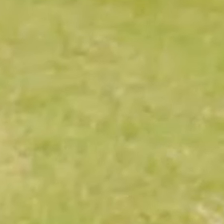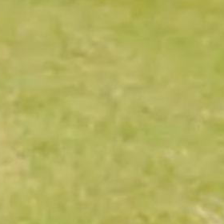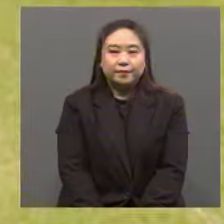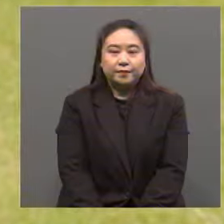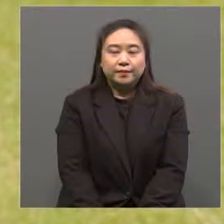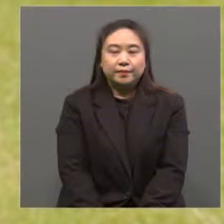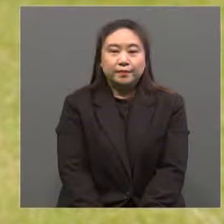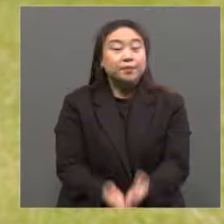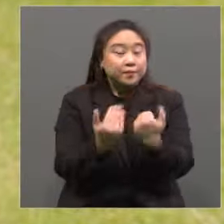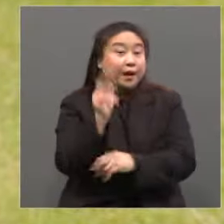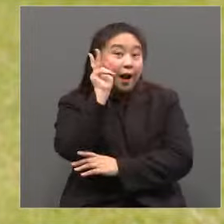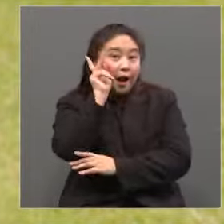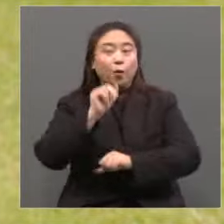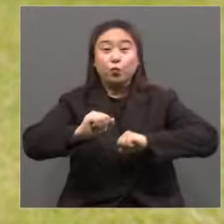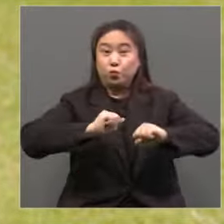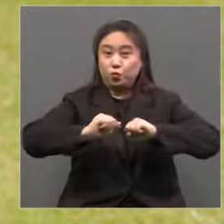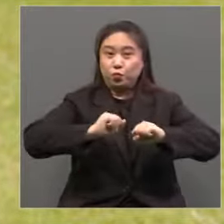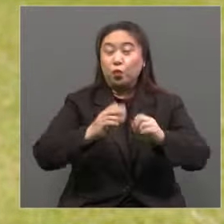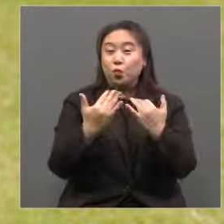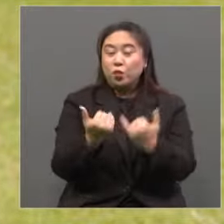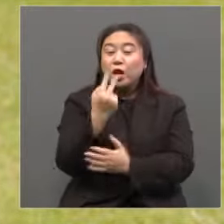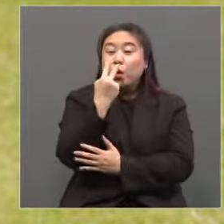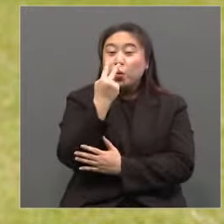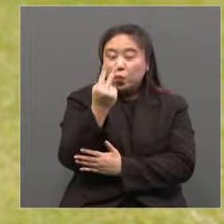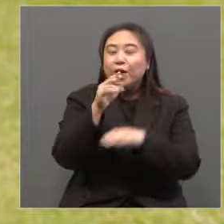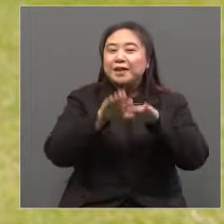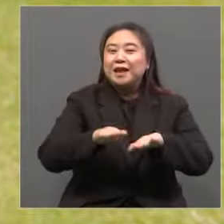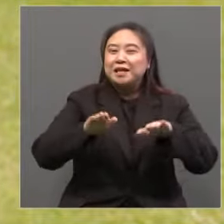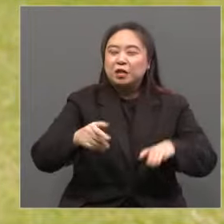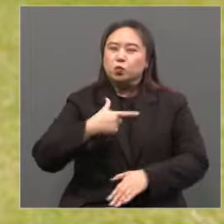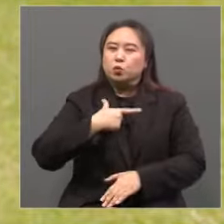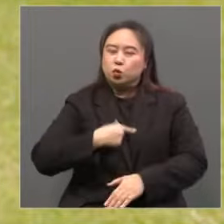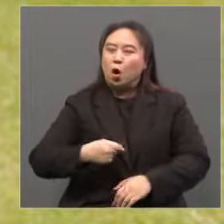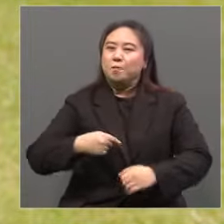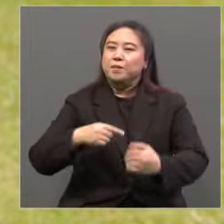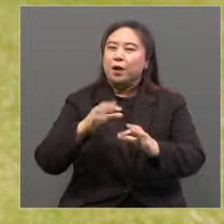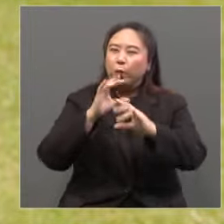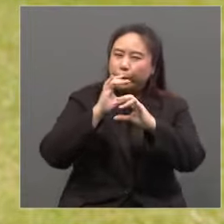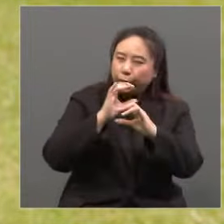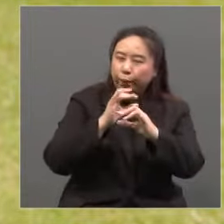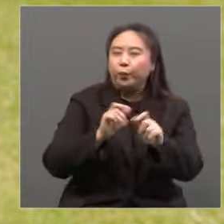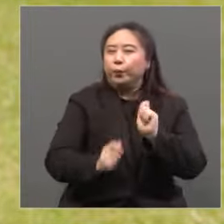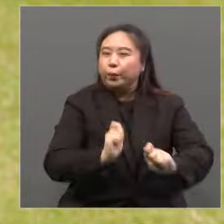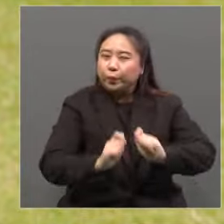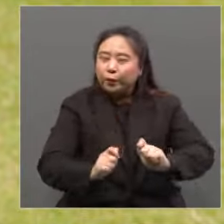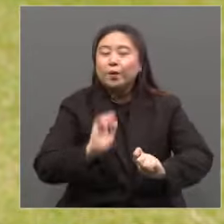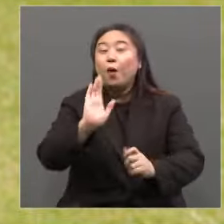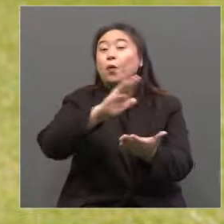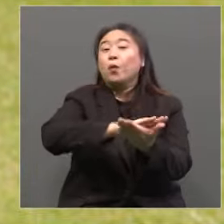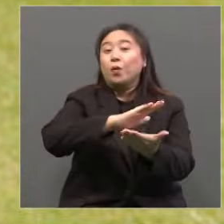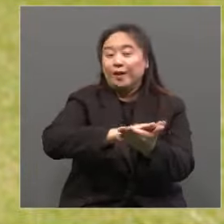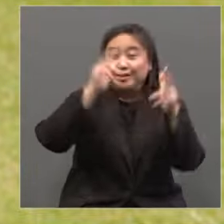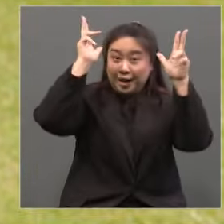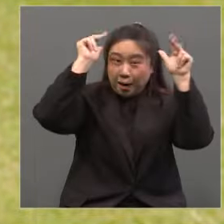ค่ะมุมข่าวเยาวชนวันนี้นะคะพามาดูน้องๆที่มีดนตรีในหัวใจค่ะเป็นน้องๆวงโยธวาทิตของโรงเรียนลำปางกัลยาณี